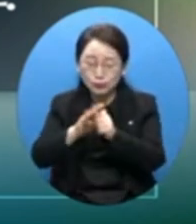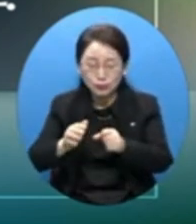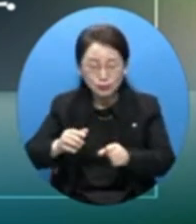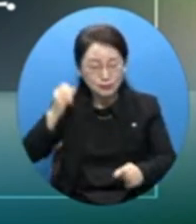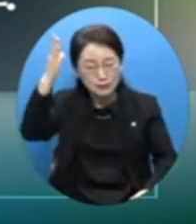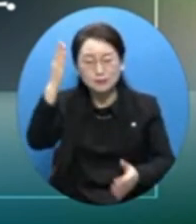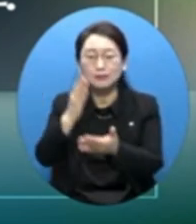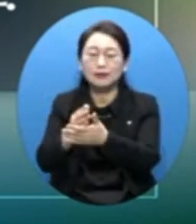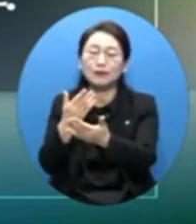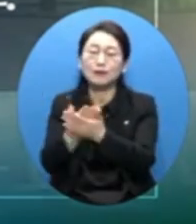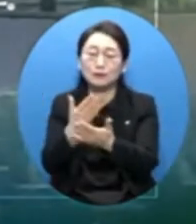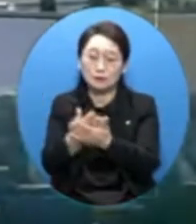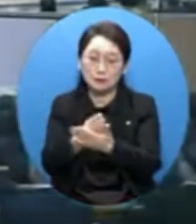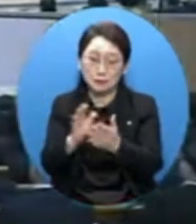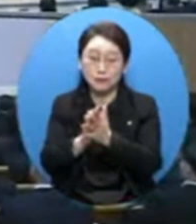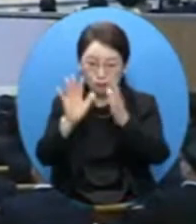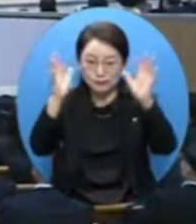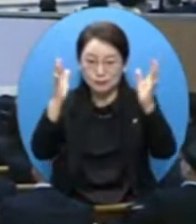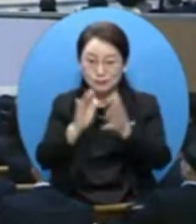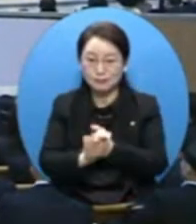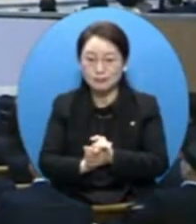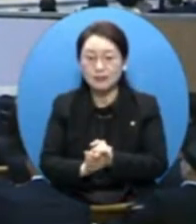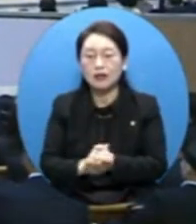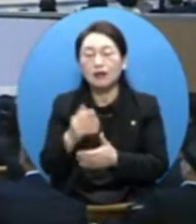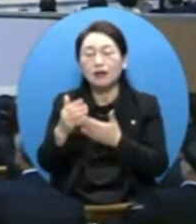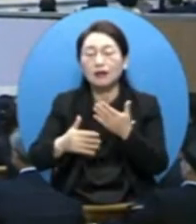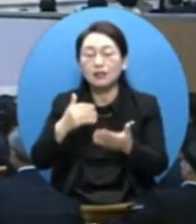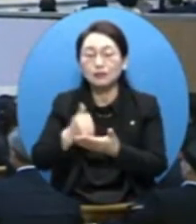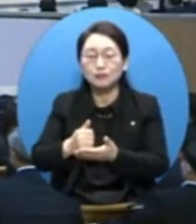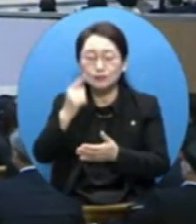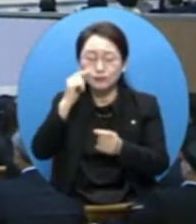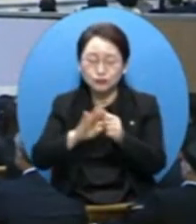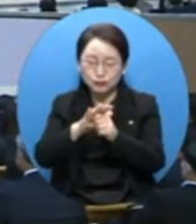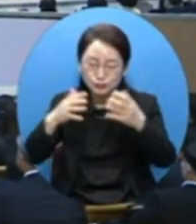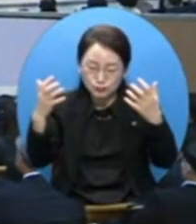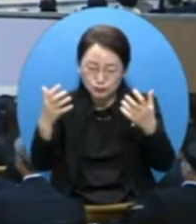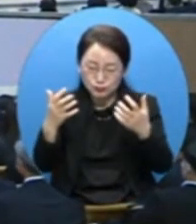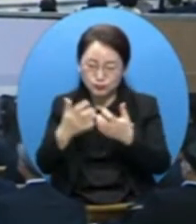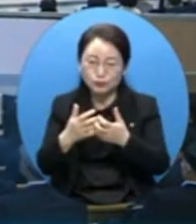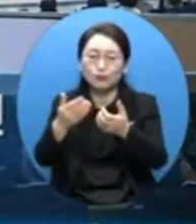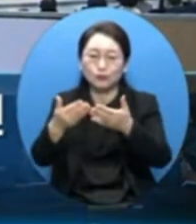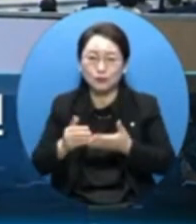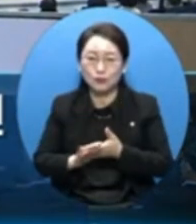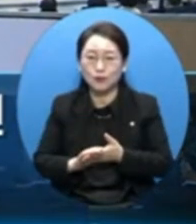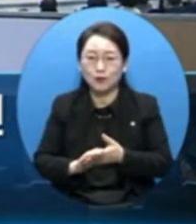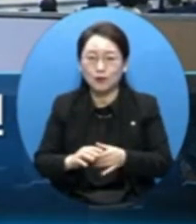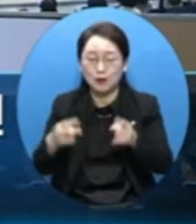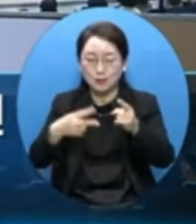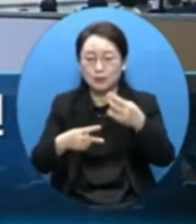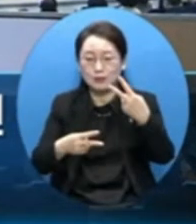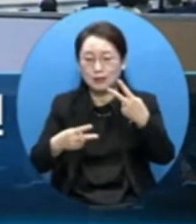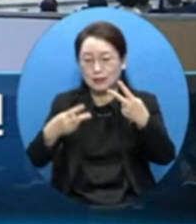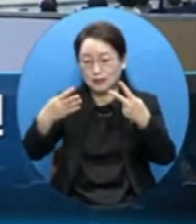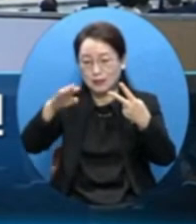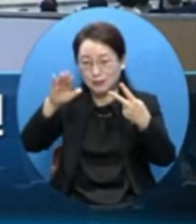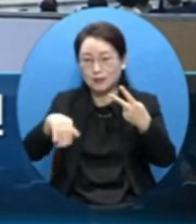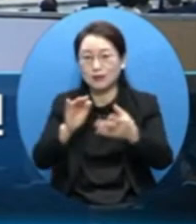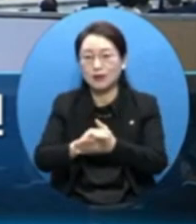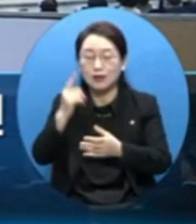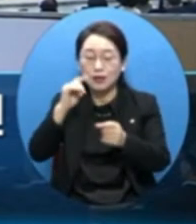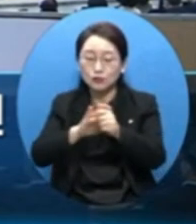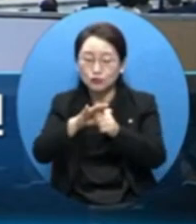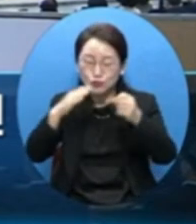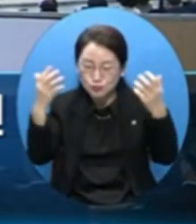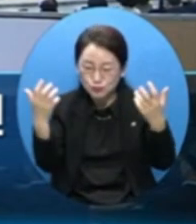주옵소서. 할렐루야. 하나님은 긍휼이 풍성하신 하나님이십니다. 에베소 2장 4절 5절입니다. 긍휼이 풍성하신